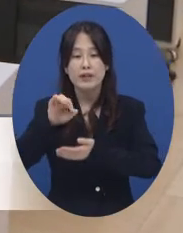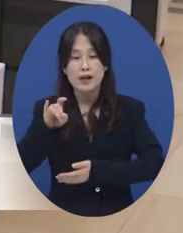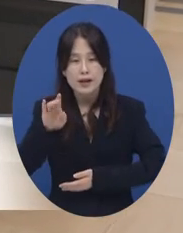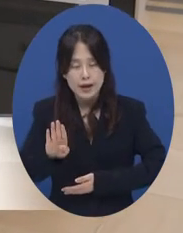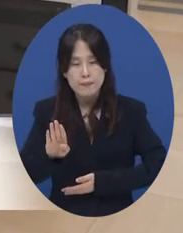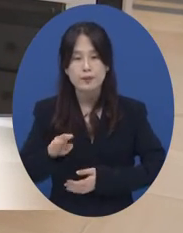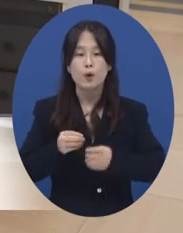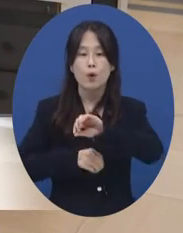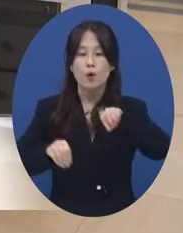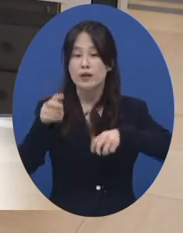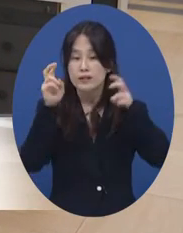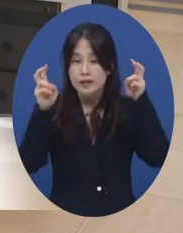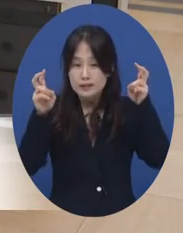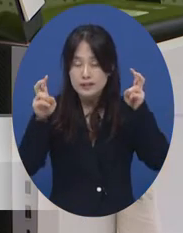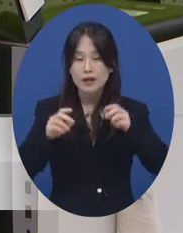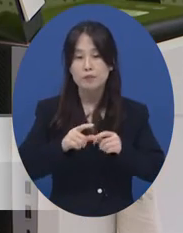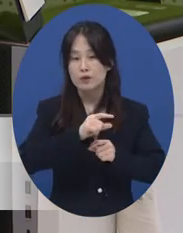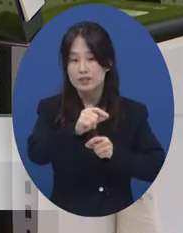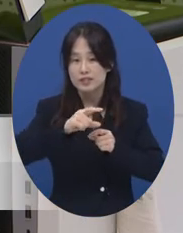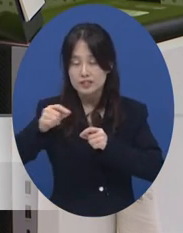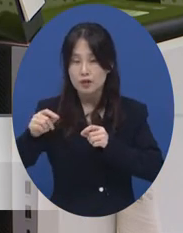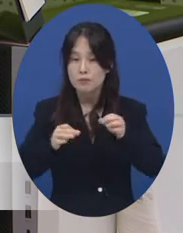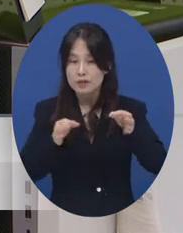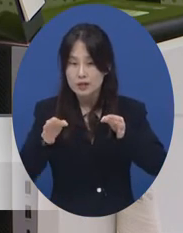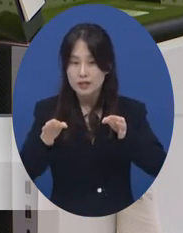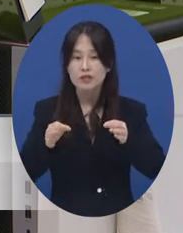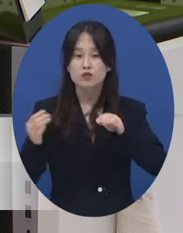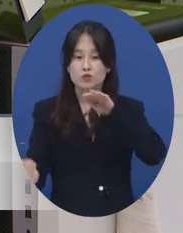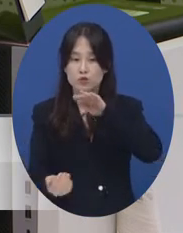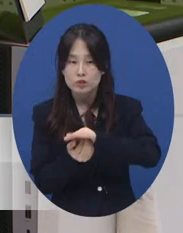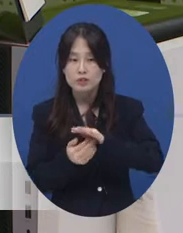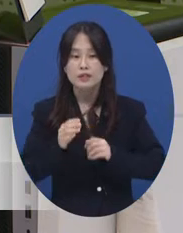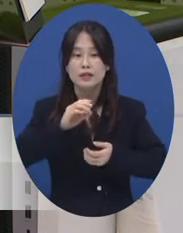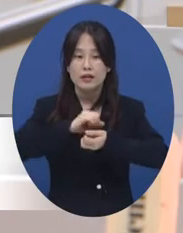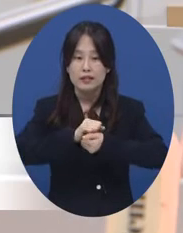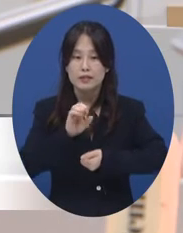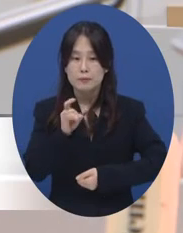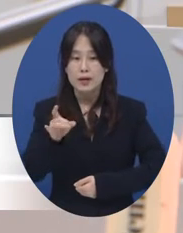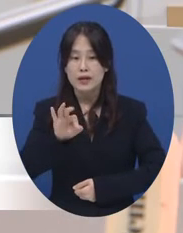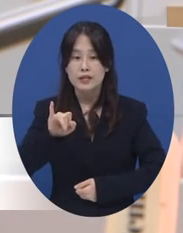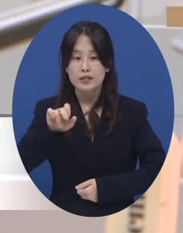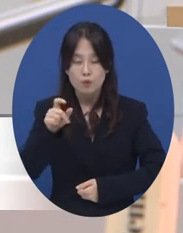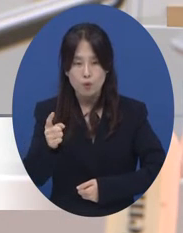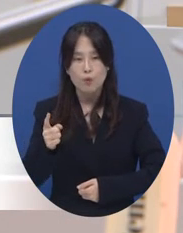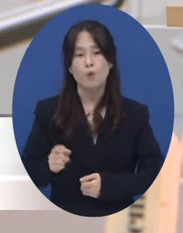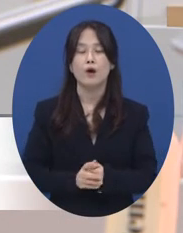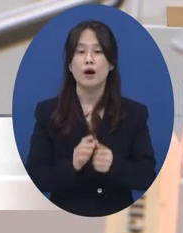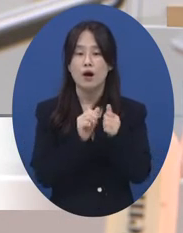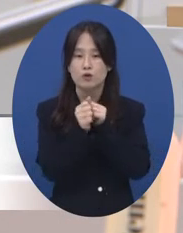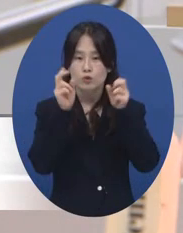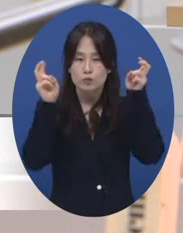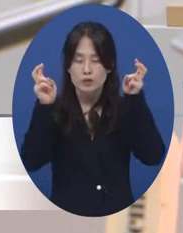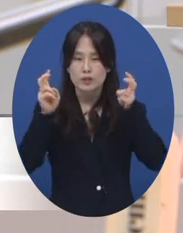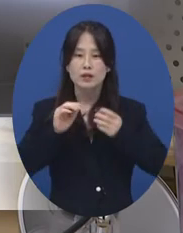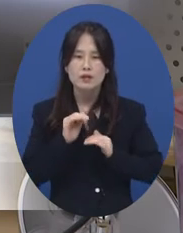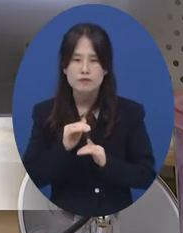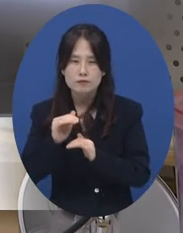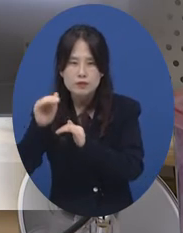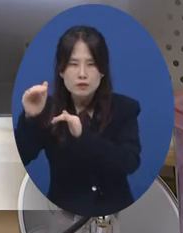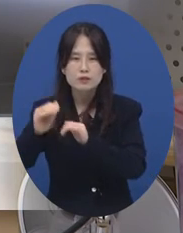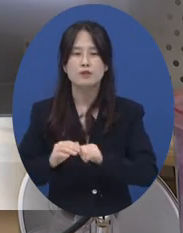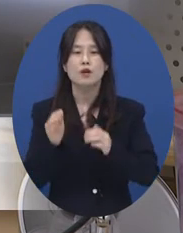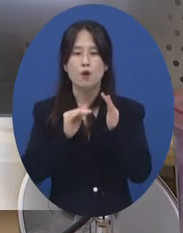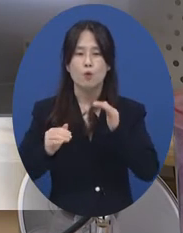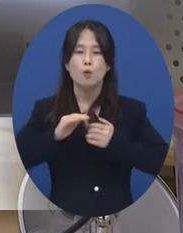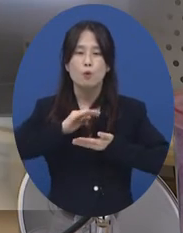4 그리고 프랜차이즈 등으로 이루어진 nhn 페이크 컨소시엄이 경기도 출시 캐서 아까 추진하는 공공 배달앱 구축사업